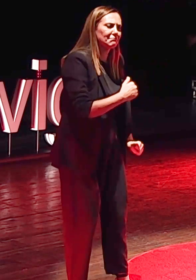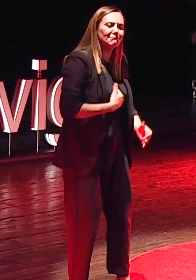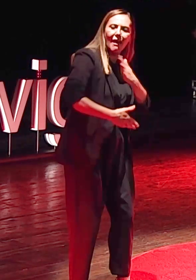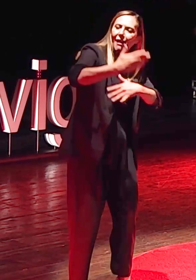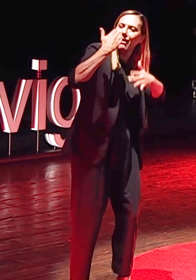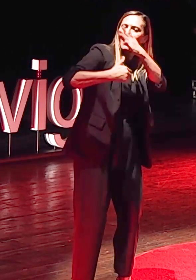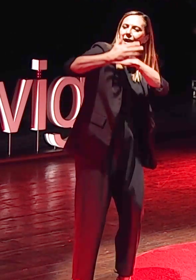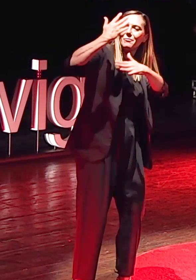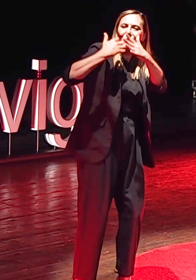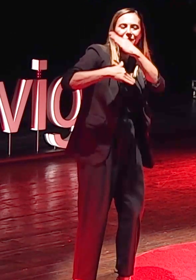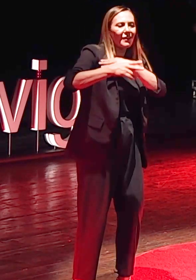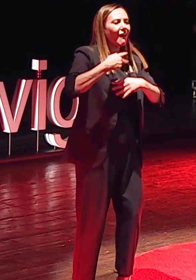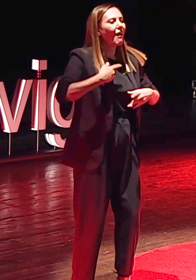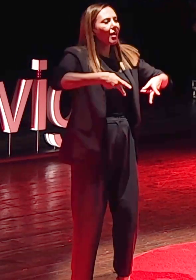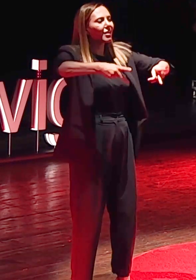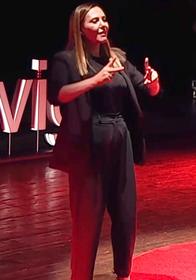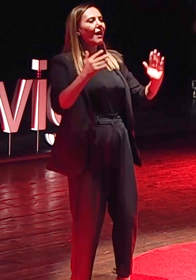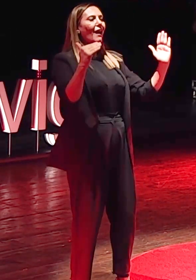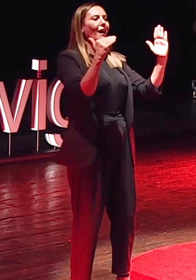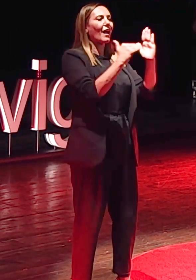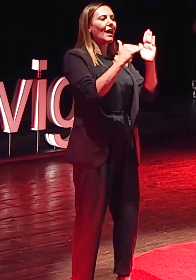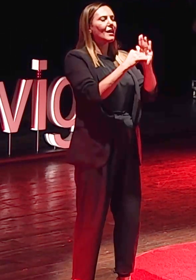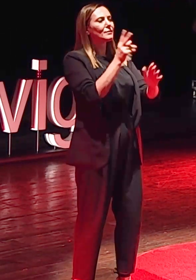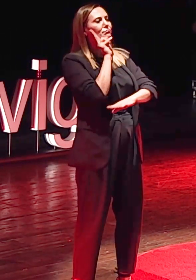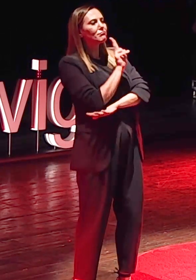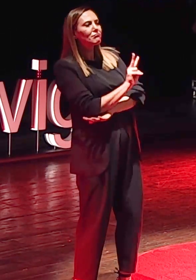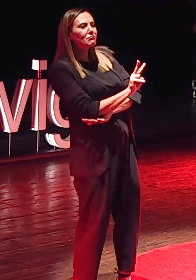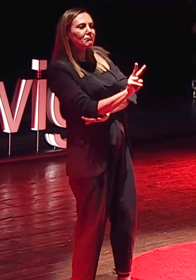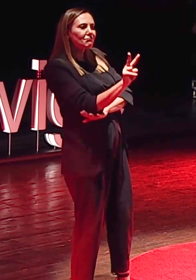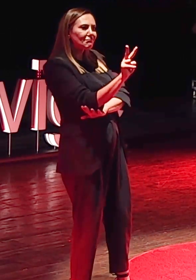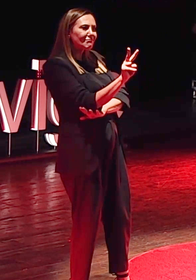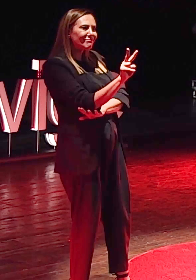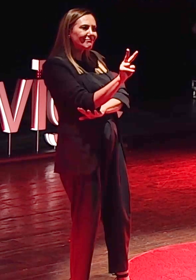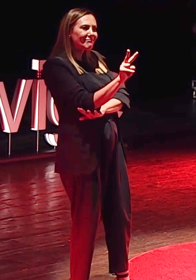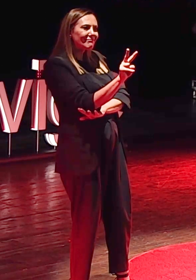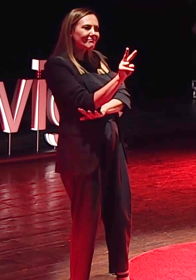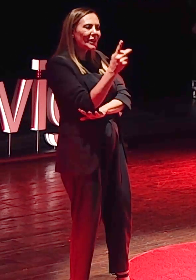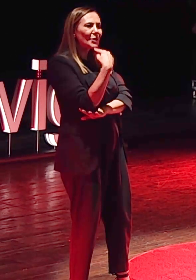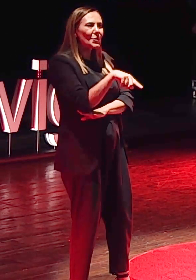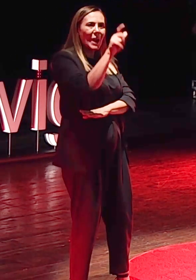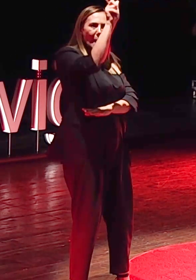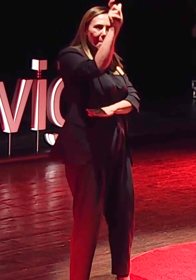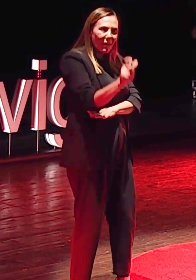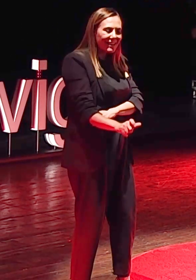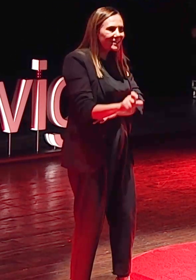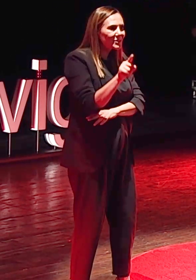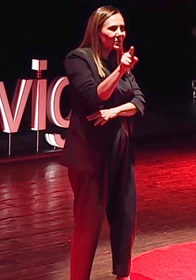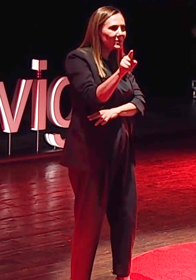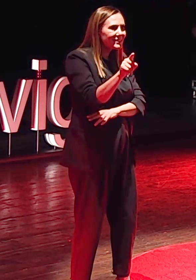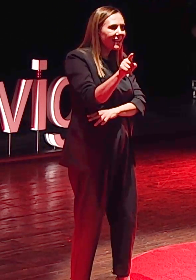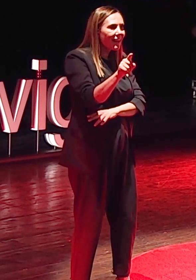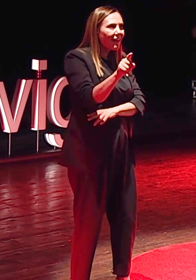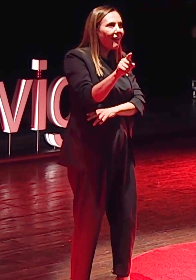fa ero sul divano di casa e guardavo uno speech di una persona che poi la vita mi ha